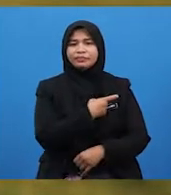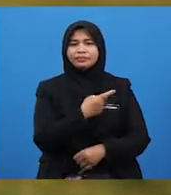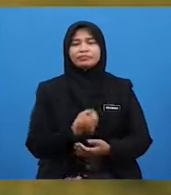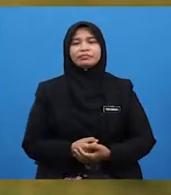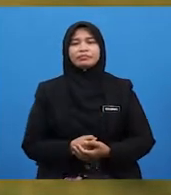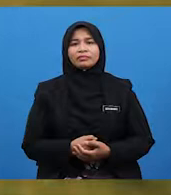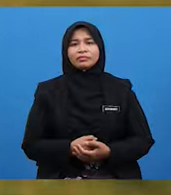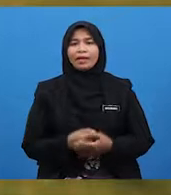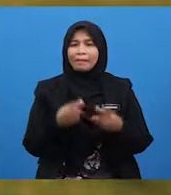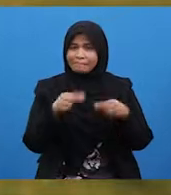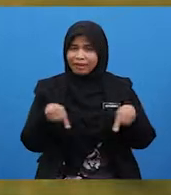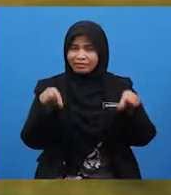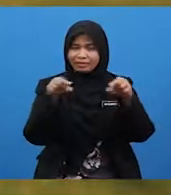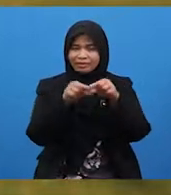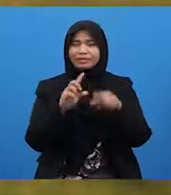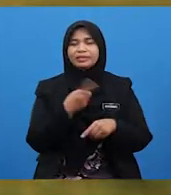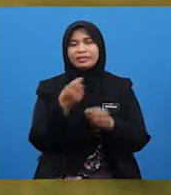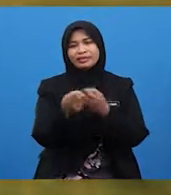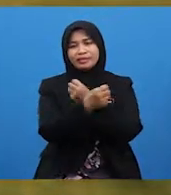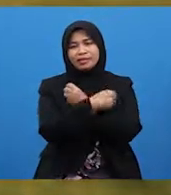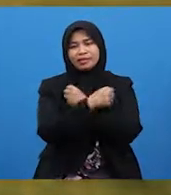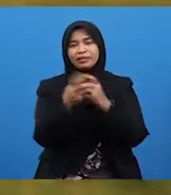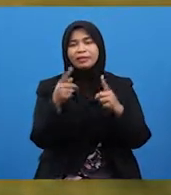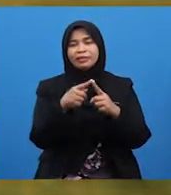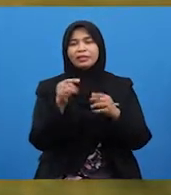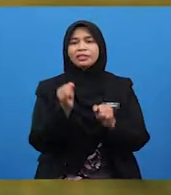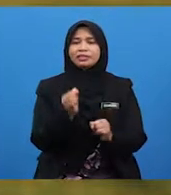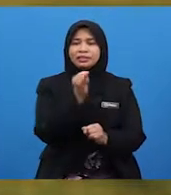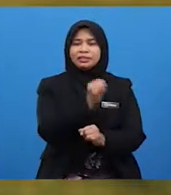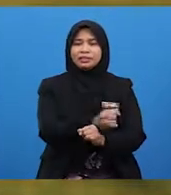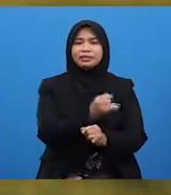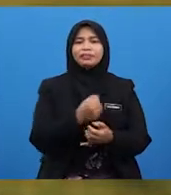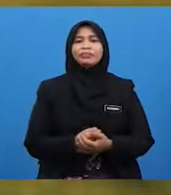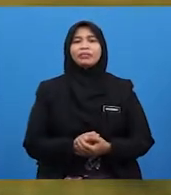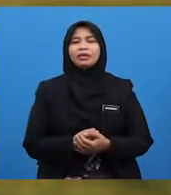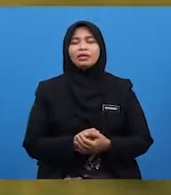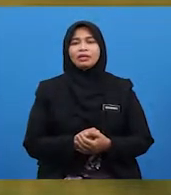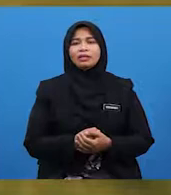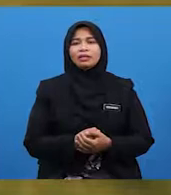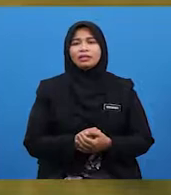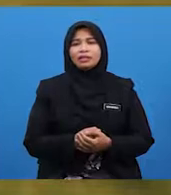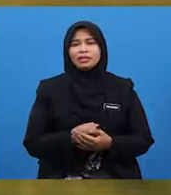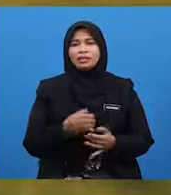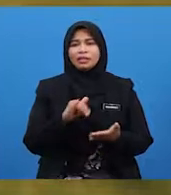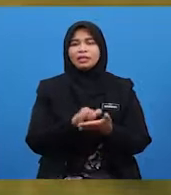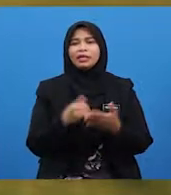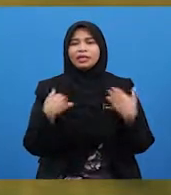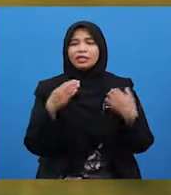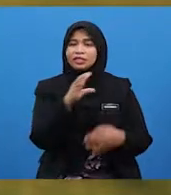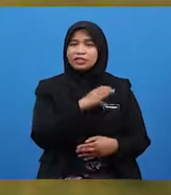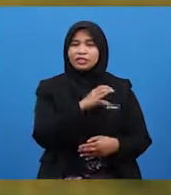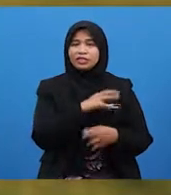Ya, penting. Hubungan erat antara jiran dalam masyarakat merupakan ciri-ciri masyarakat